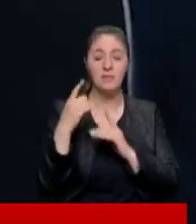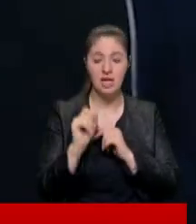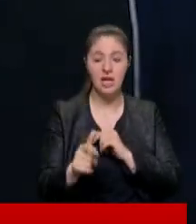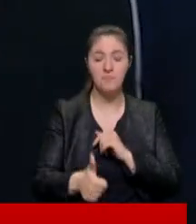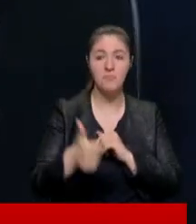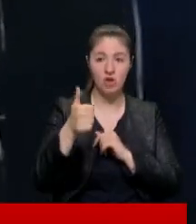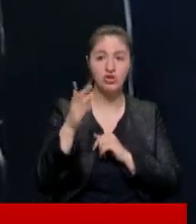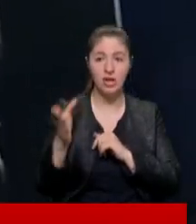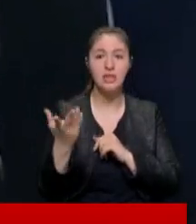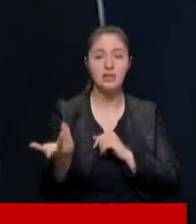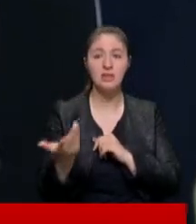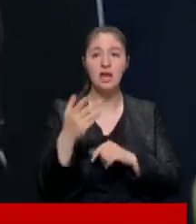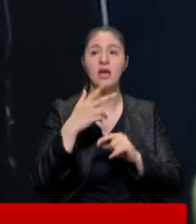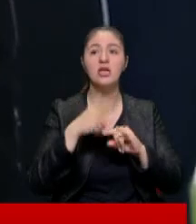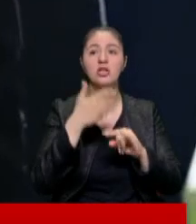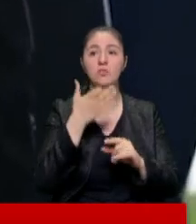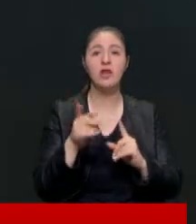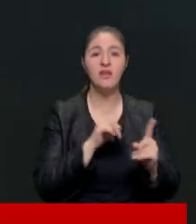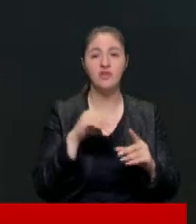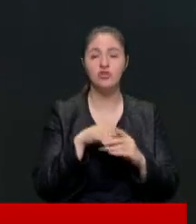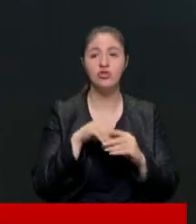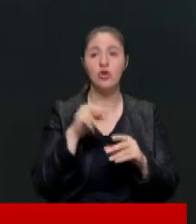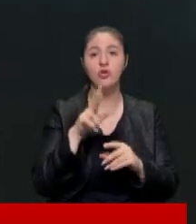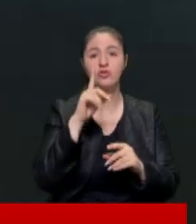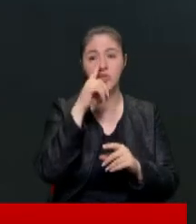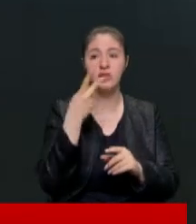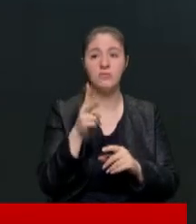Başkanı Faruk Dinç'in de Hizbullah davasında